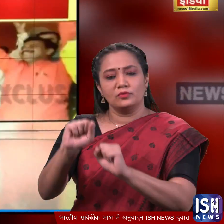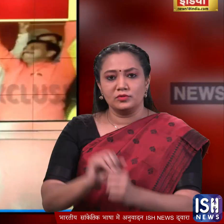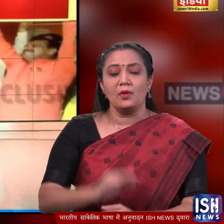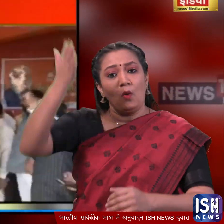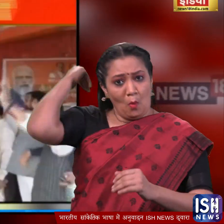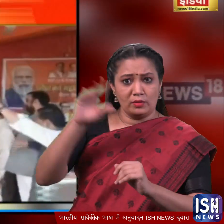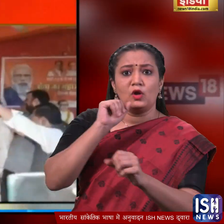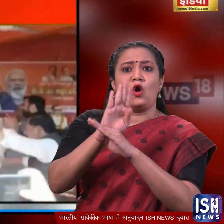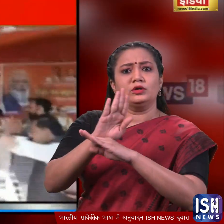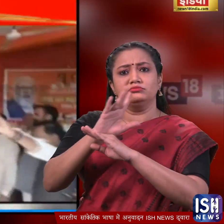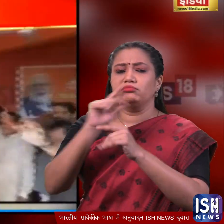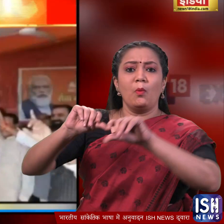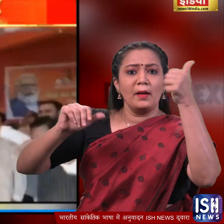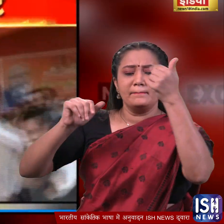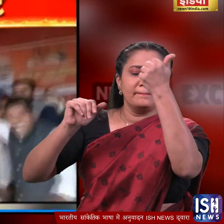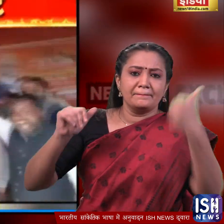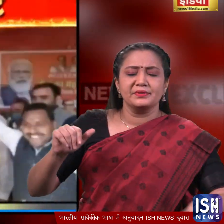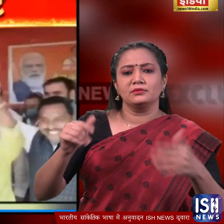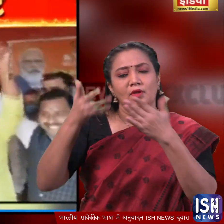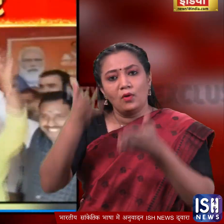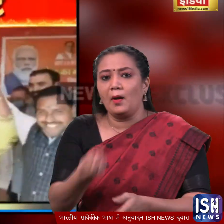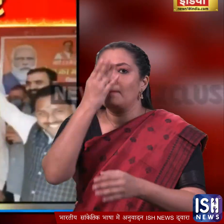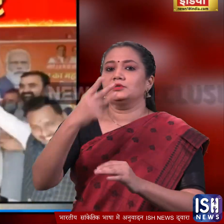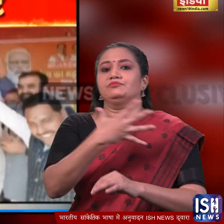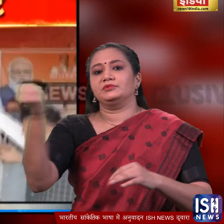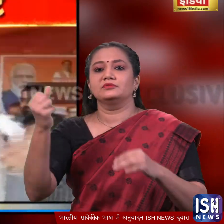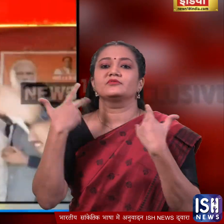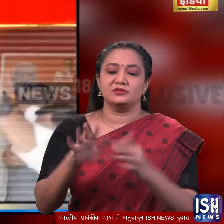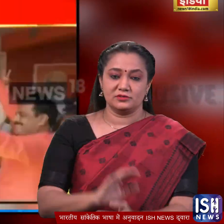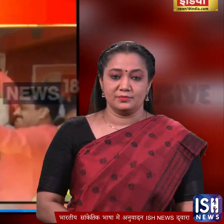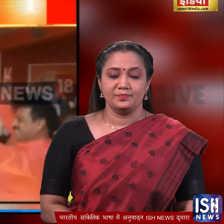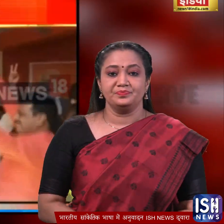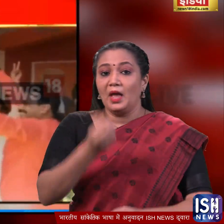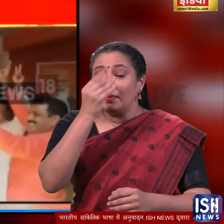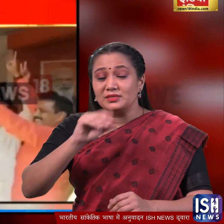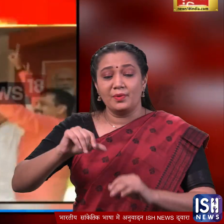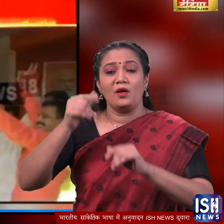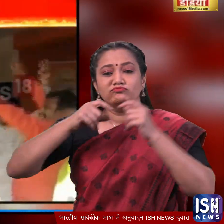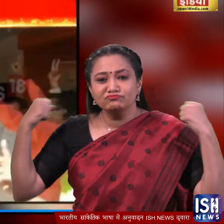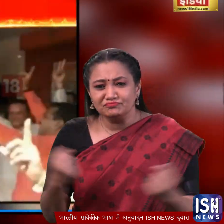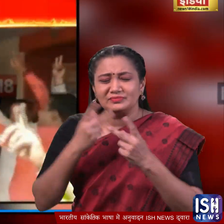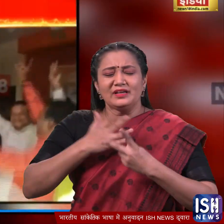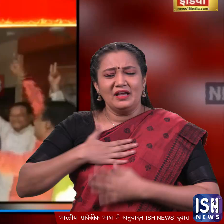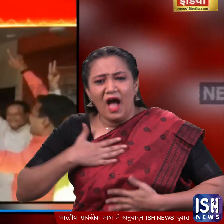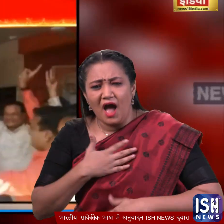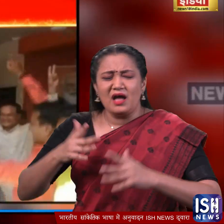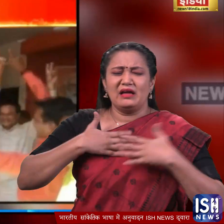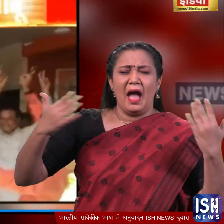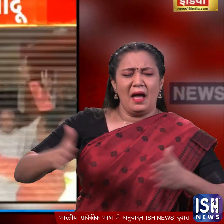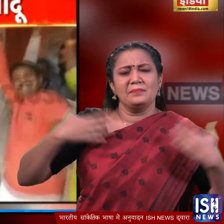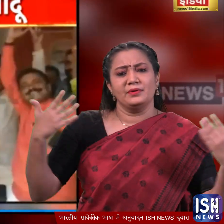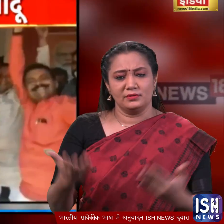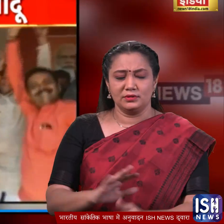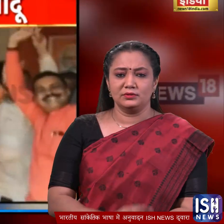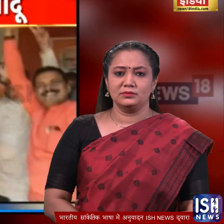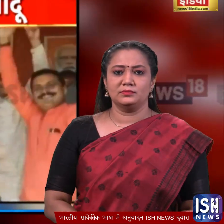पास थी। लेकिन इस चुनाव में ये दोनों सीटें बीजेपी के पास चली गईं, जिसके बाद बीजेपी कार्यकर्ताओं ने जश्न मनाना शुरू कर